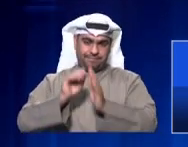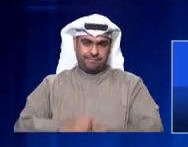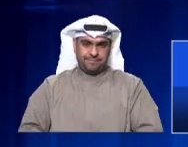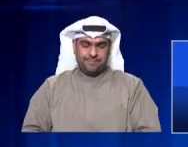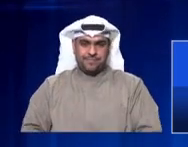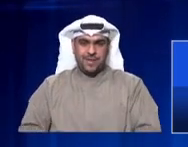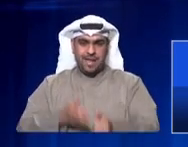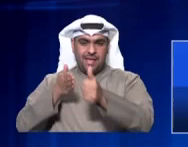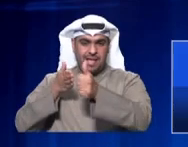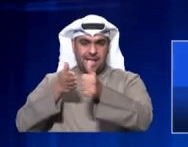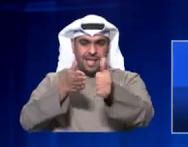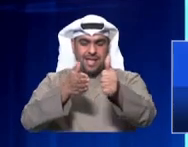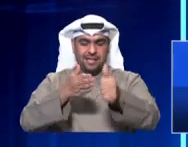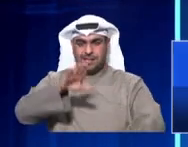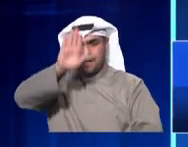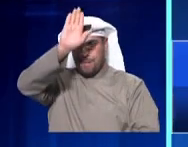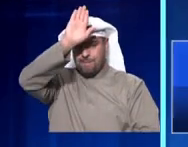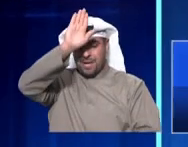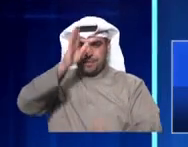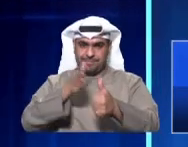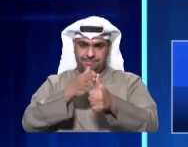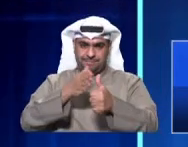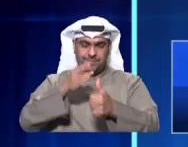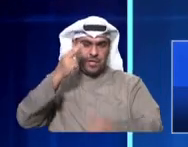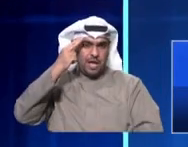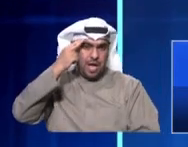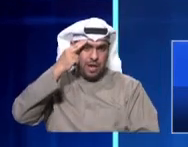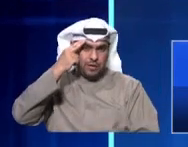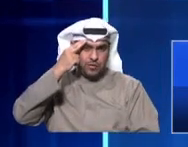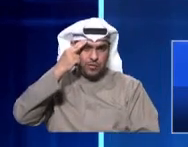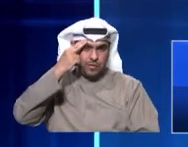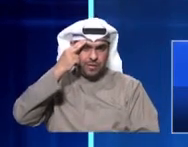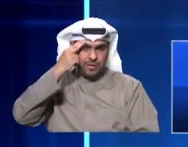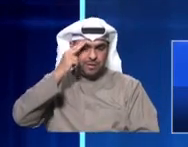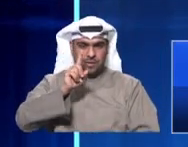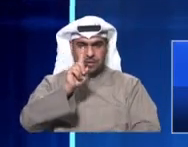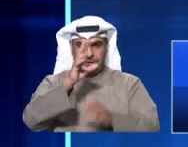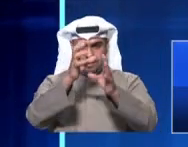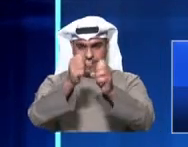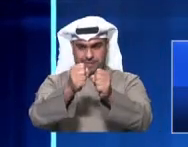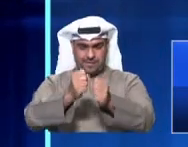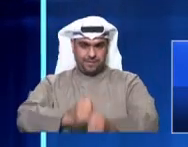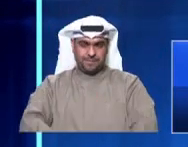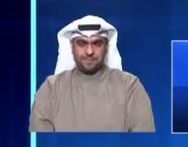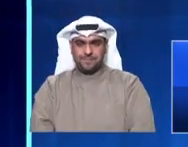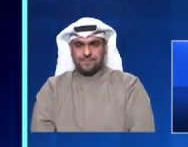في ظل القيادة الحكيمة لخادم الحرمين الشريفين حفظه الله.